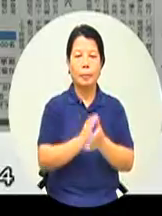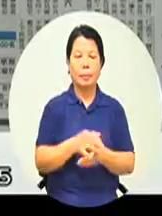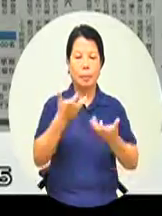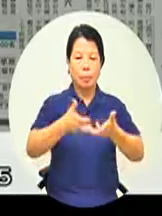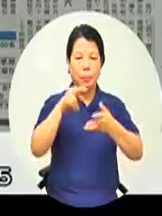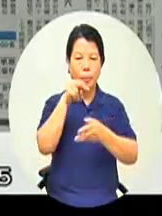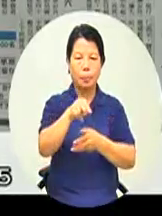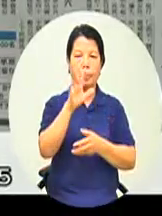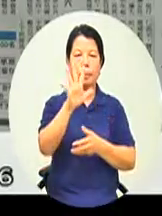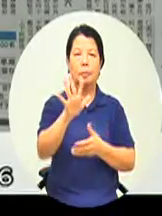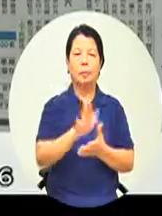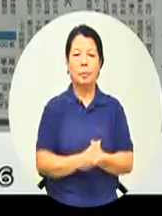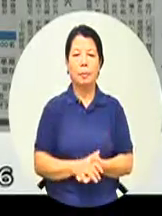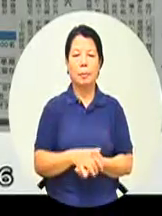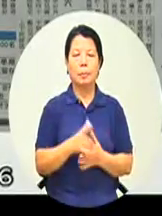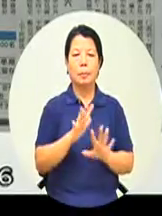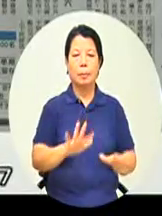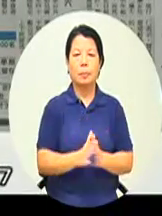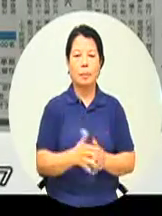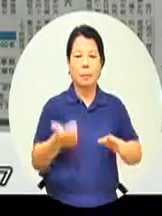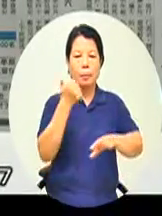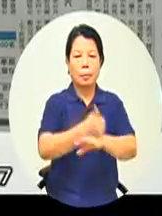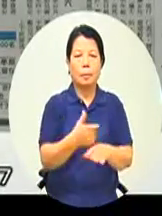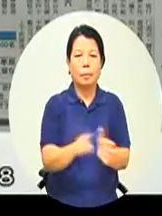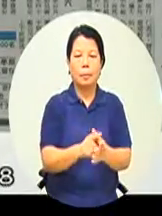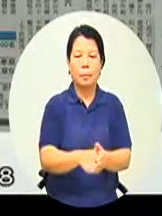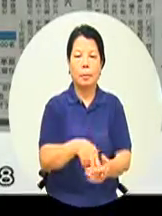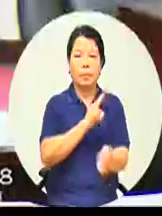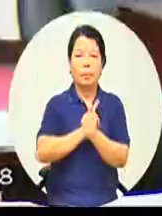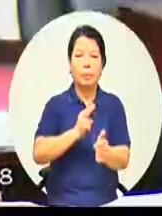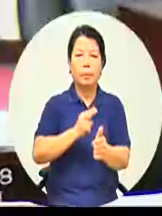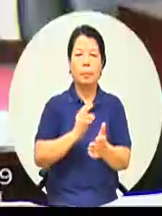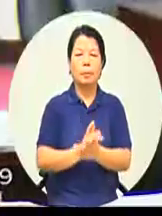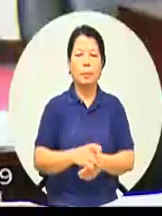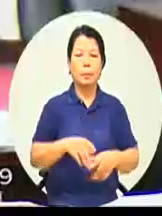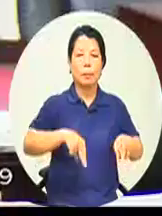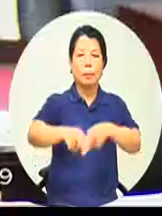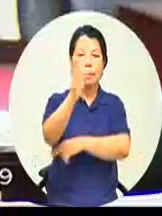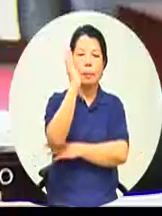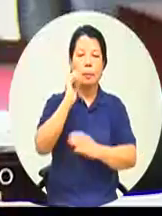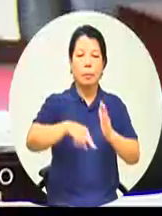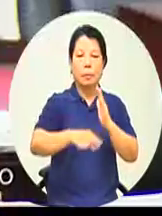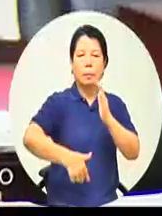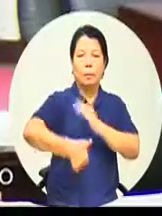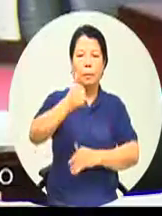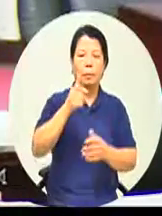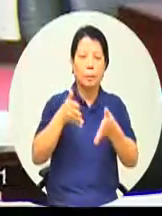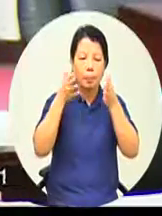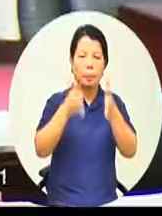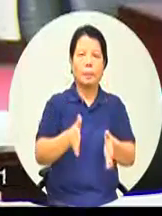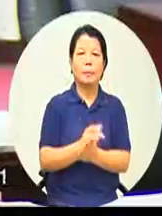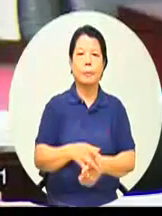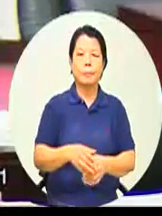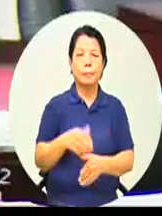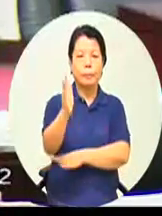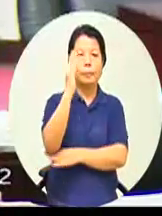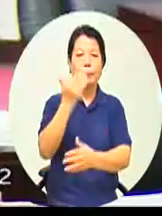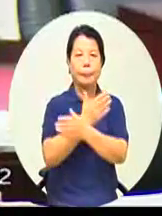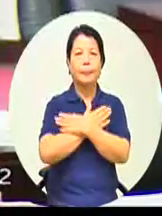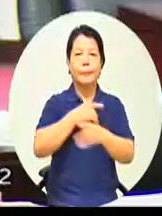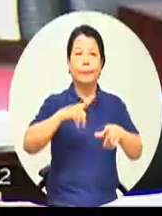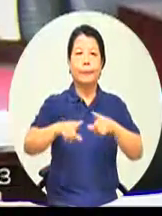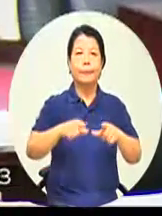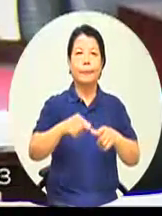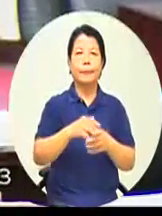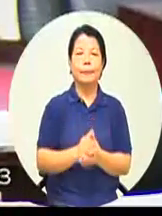重视，在一上任之后就立刻指示行政院针对这样的一个公托的相